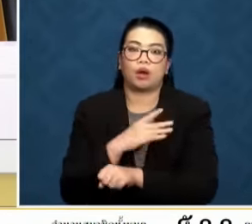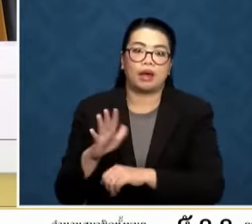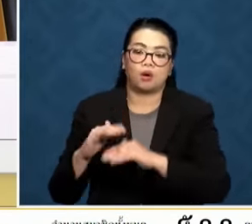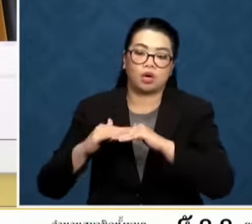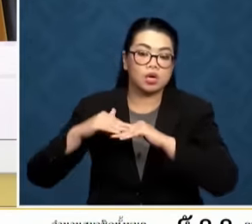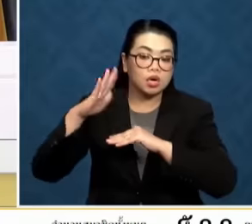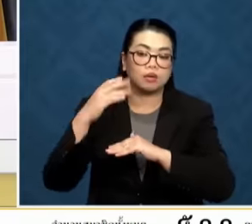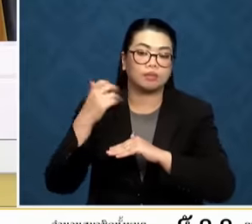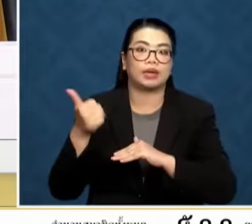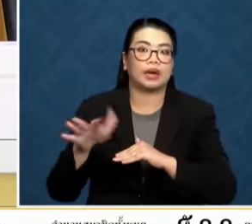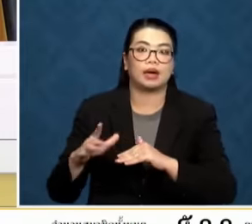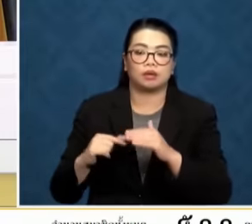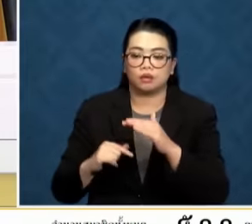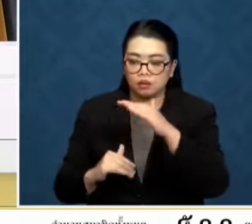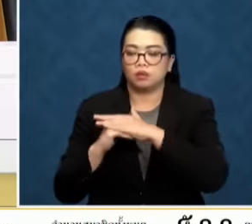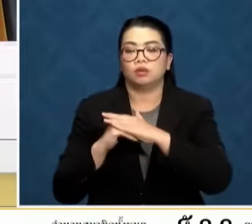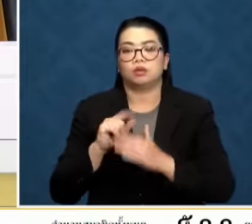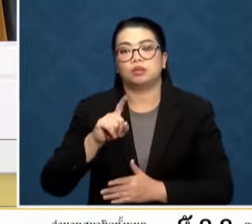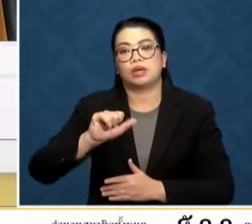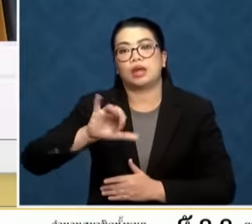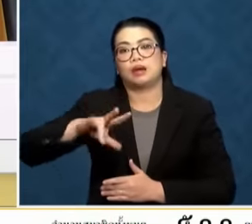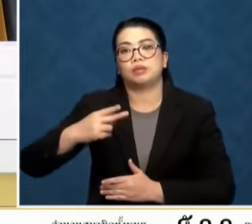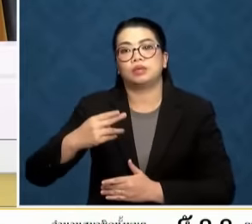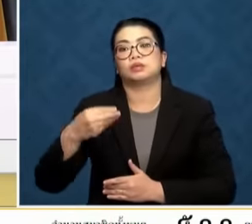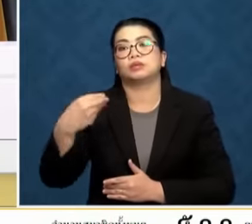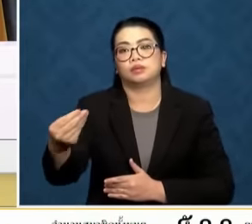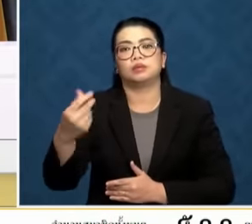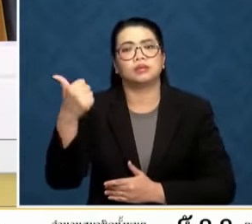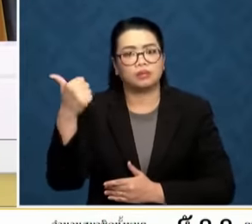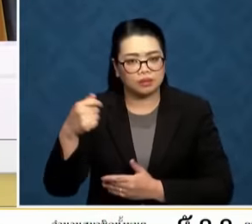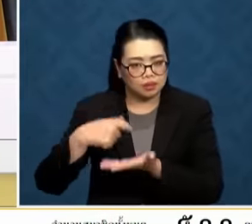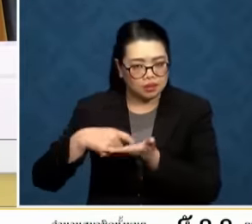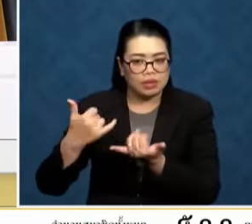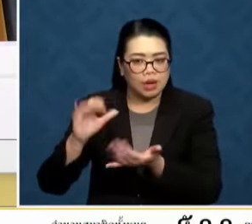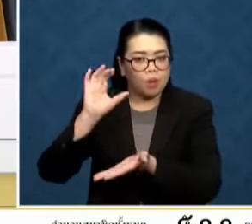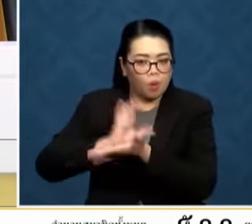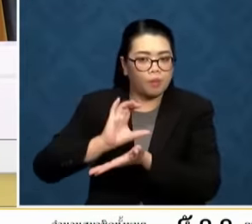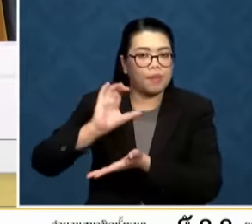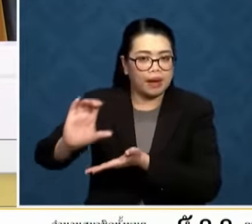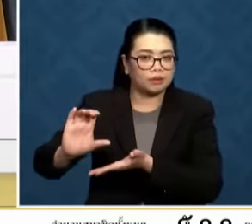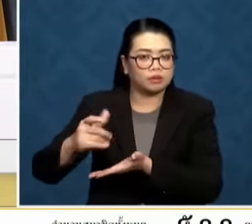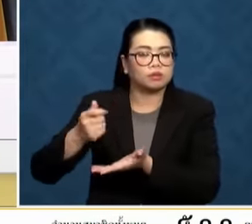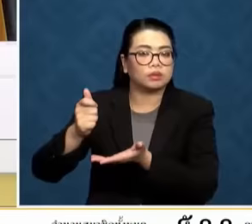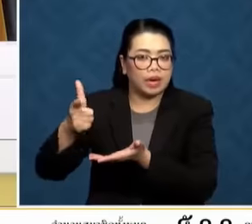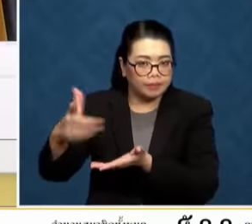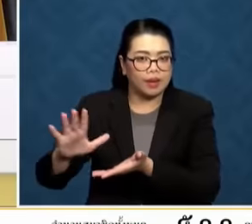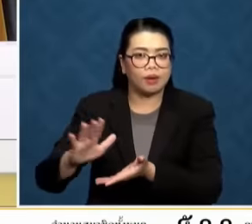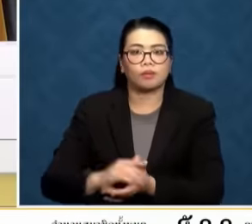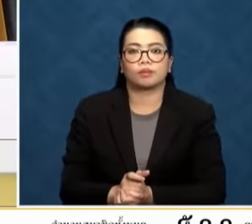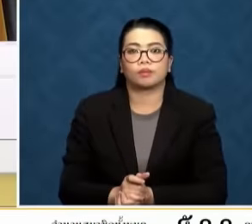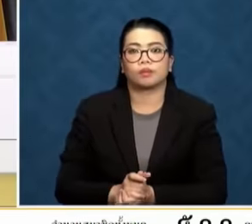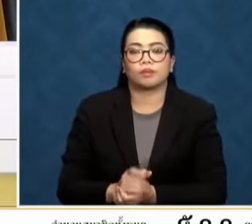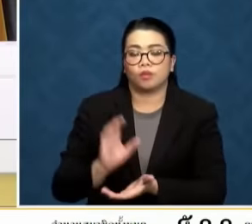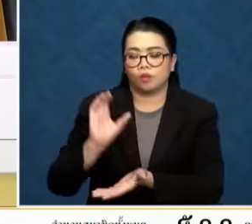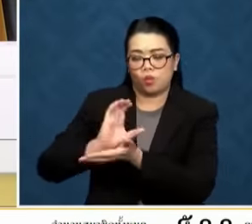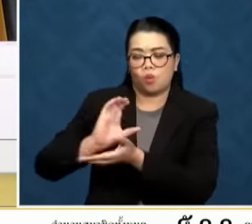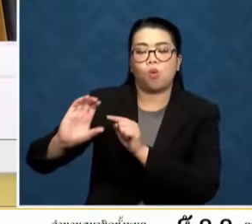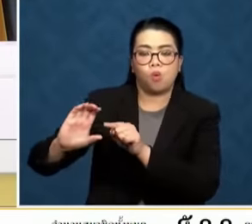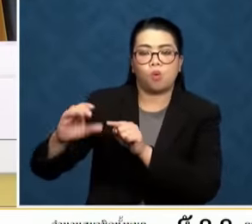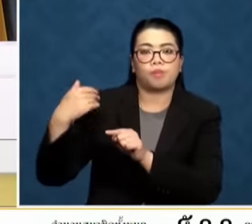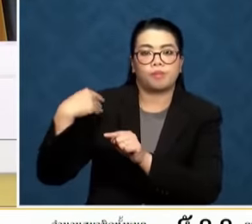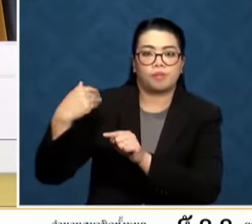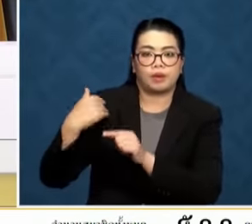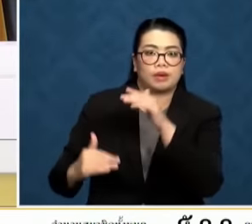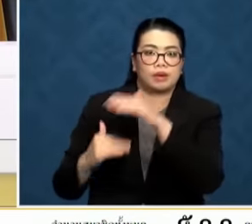ได้อันนี้เป็นความจริงที่ท่านพูดไม่หมดครับเพราะฉะนั้นในประเด็นนี้จะสรุปว่า